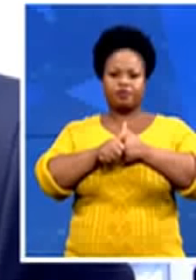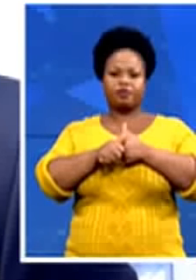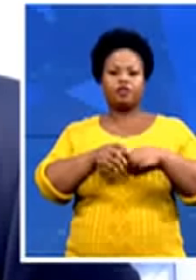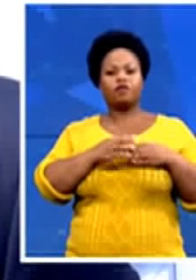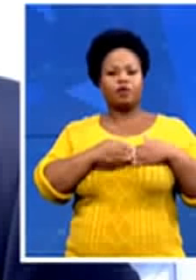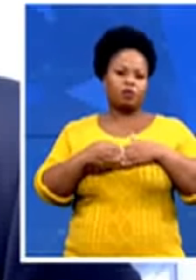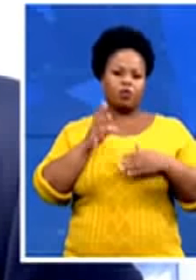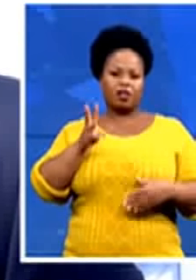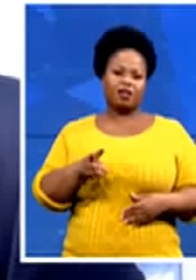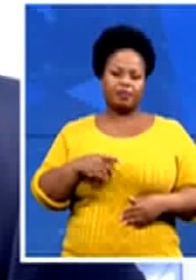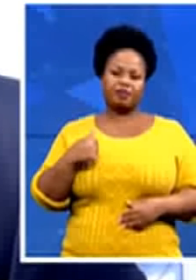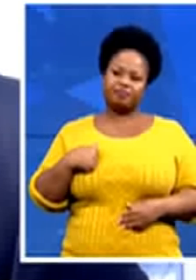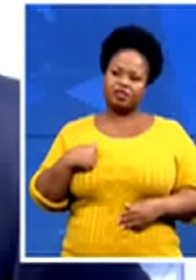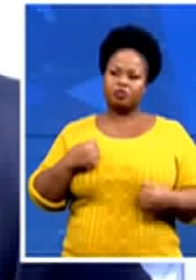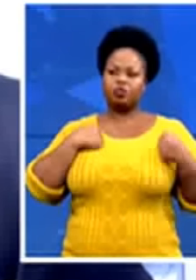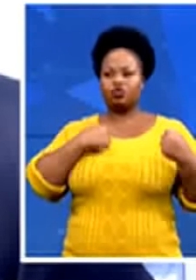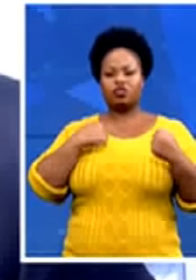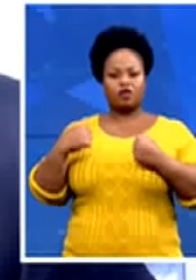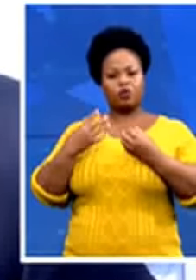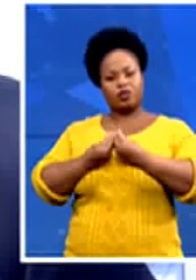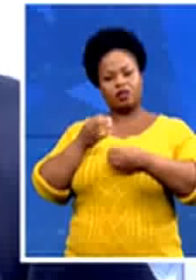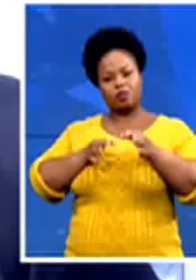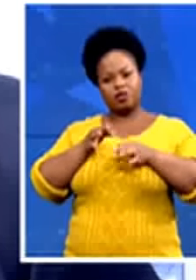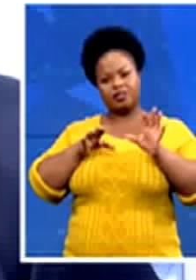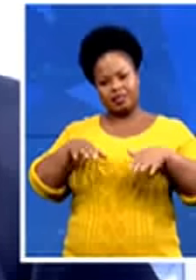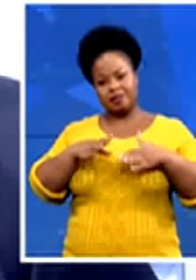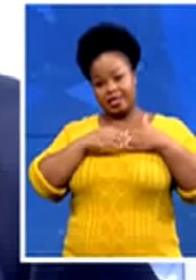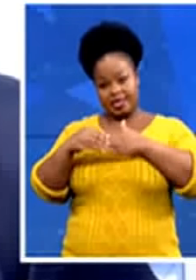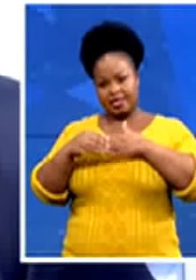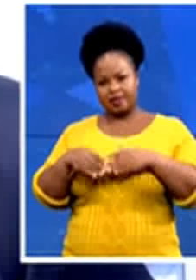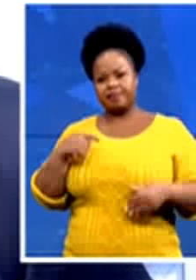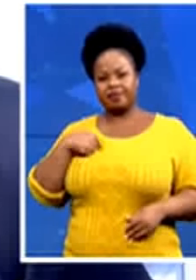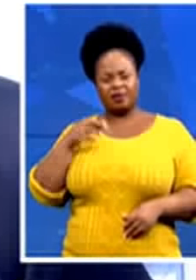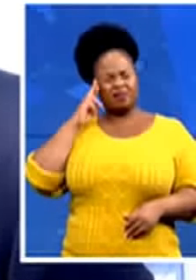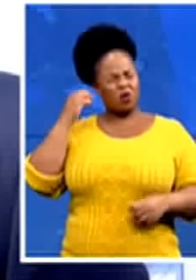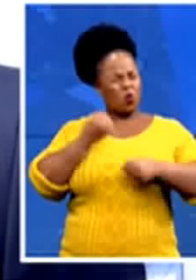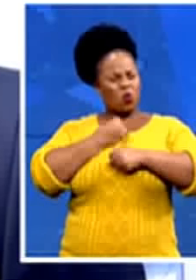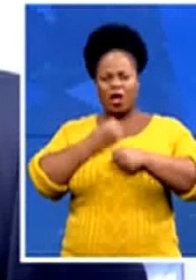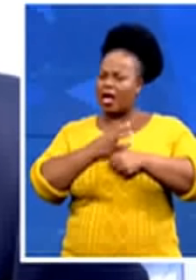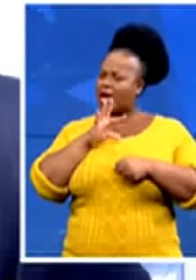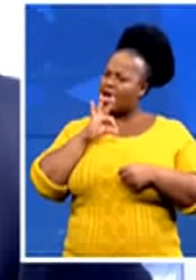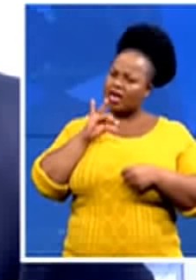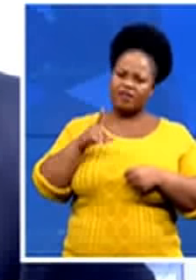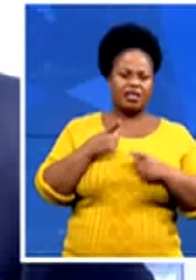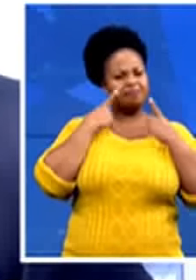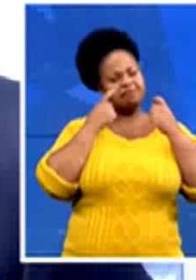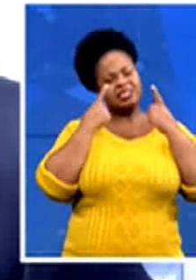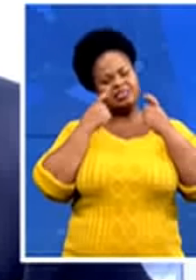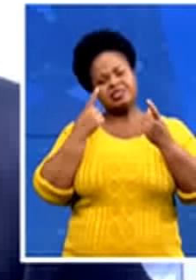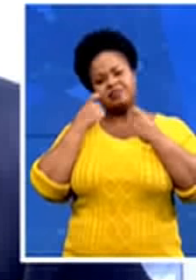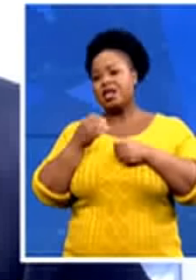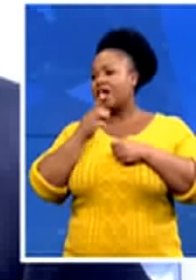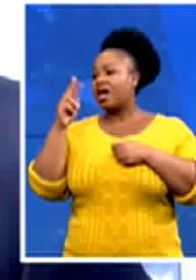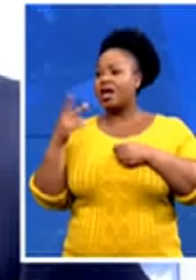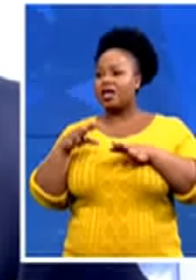ngaba sepolitikini ngikhumbula ikhadi zakhe enzima ekhala usuku nosuku ngikhumbula abaholi laba sibe abaholi beNFP